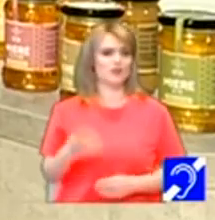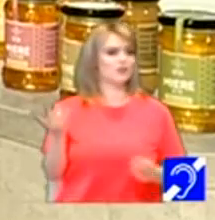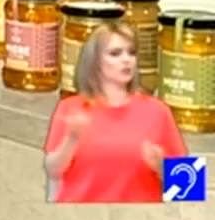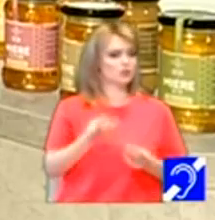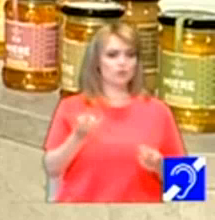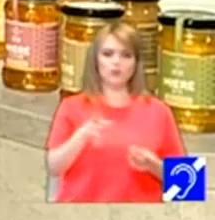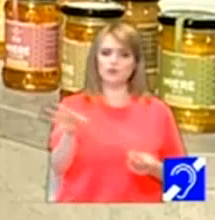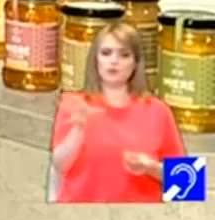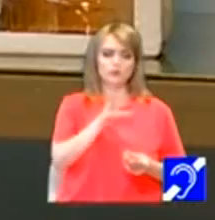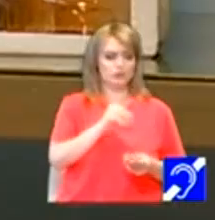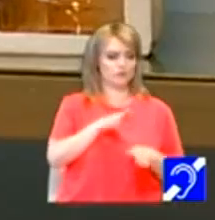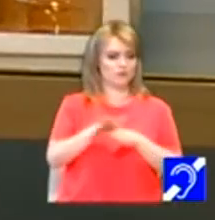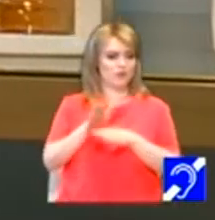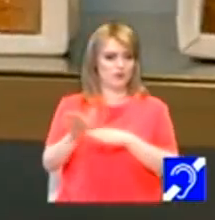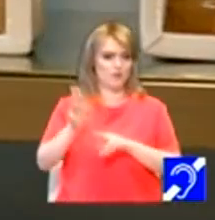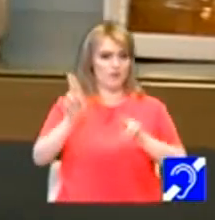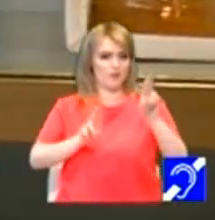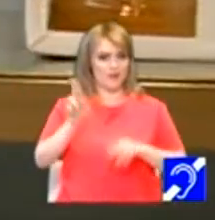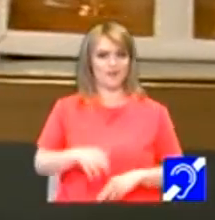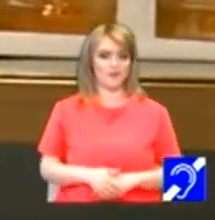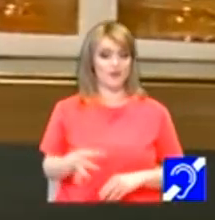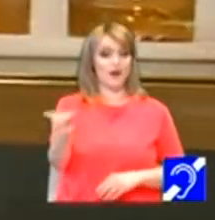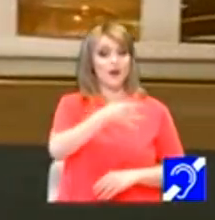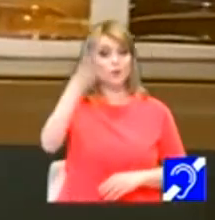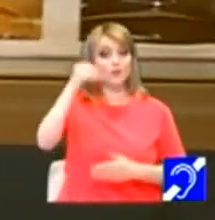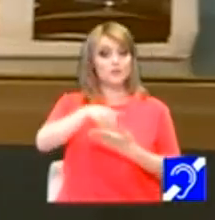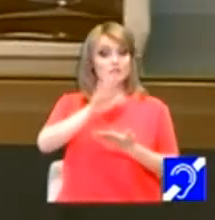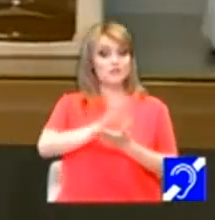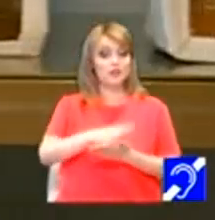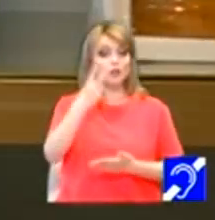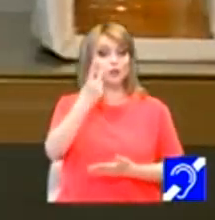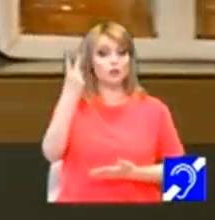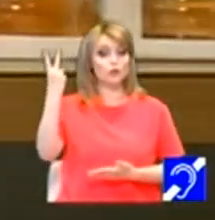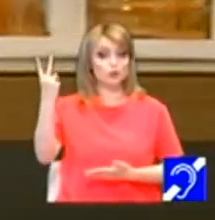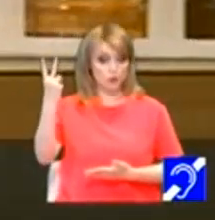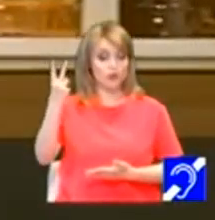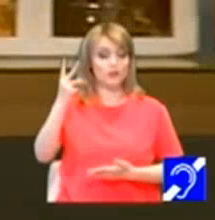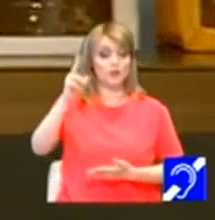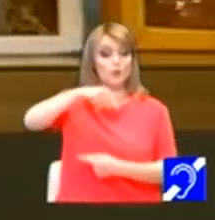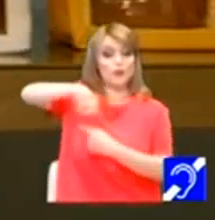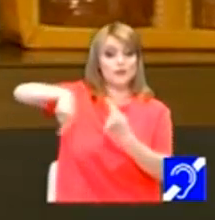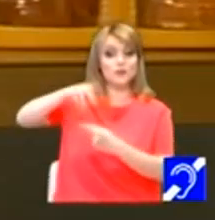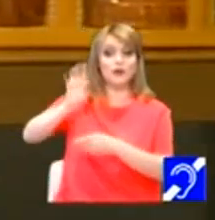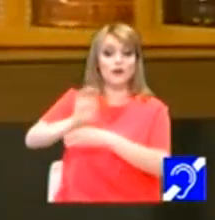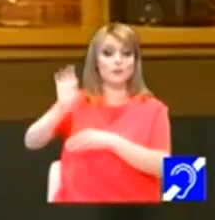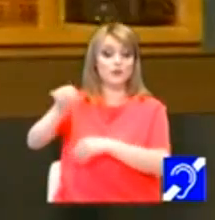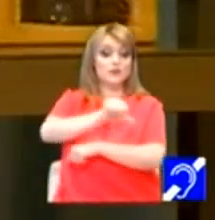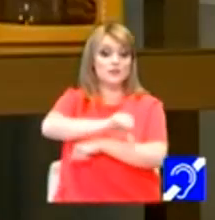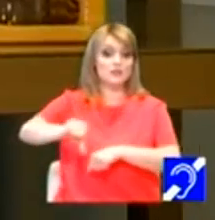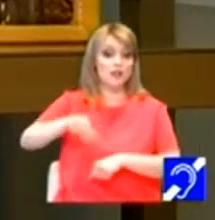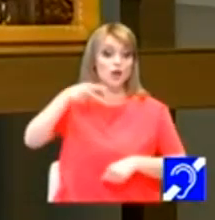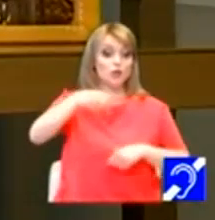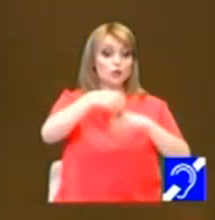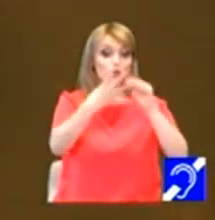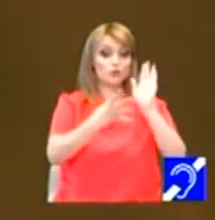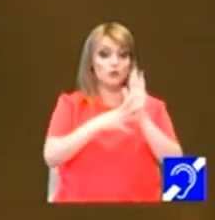raportul fructoză-glucoză. În Republica Moldova sunt înregistrați 22 de exportatori de miere. În 2019 s-au